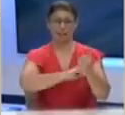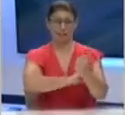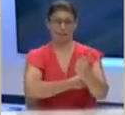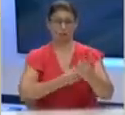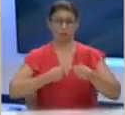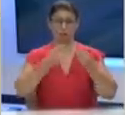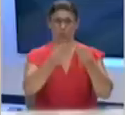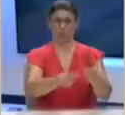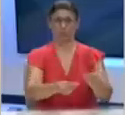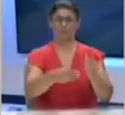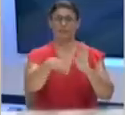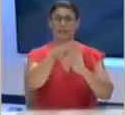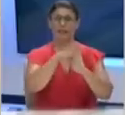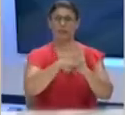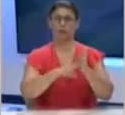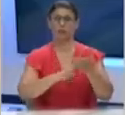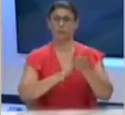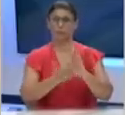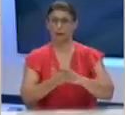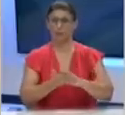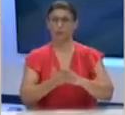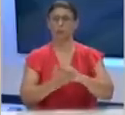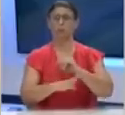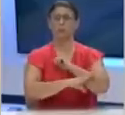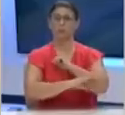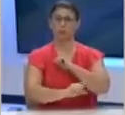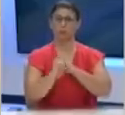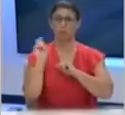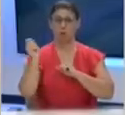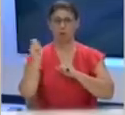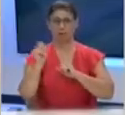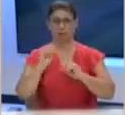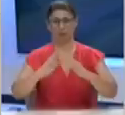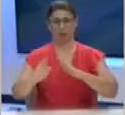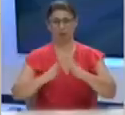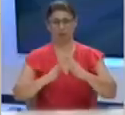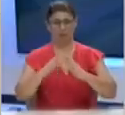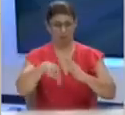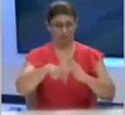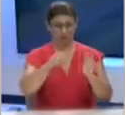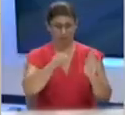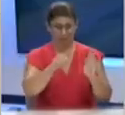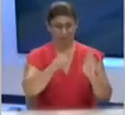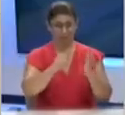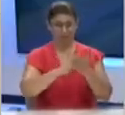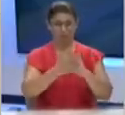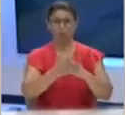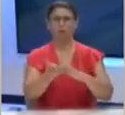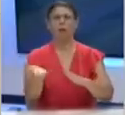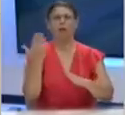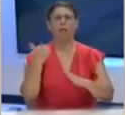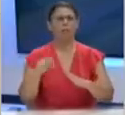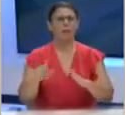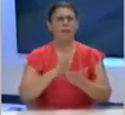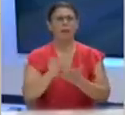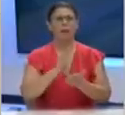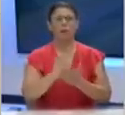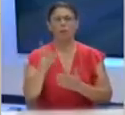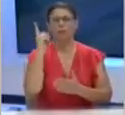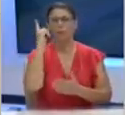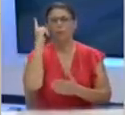εξουσιοδοτήσεις για κανονιστικές πράξεις του Γενικού Γραμματέα Πολιτικής Προστασίας, εκ των οποίων ωστόσο δεν φαίνεται να έχει εκδοθεί